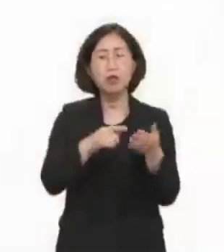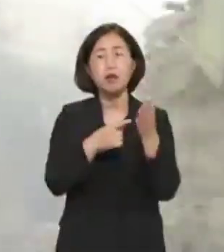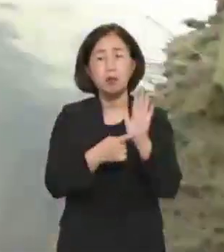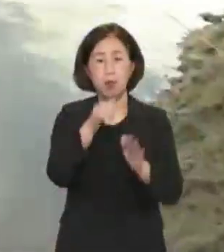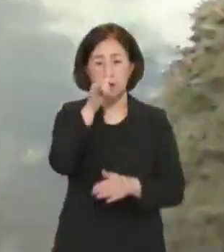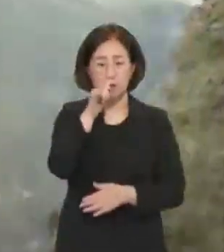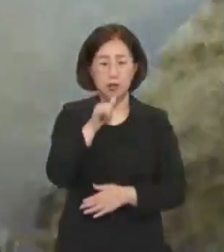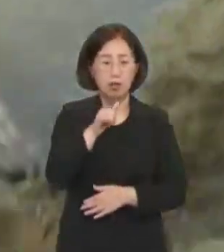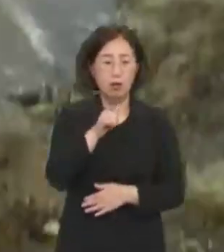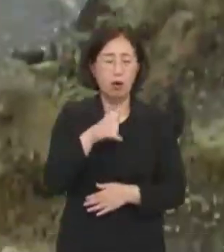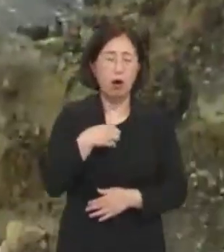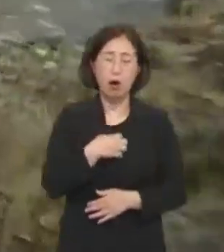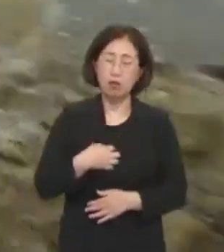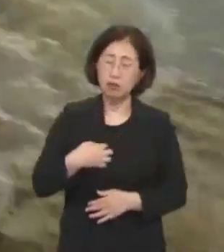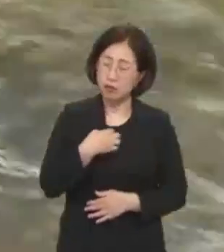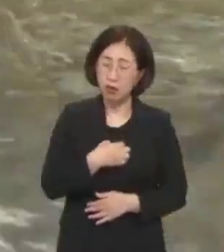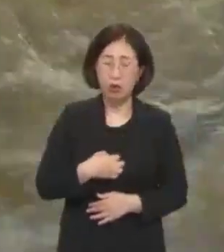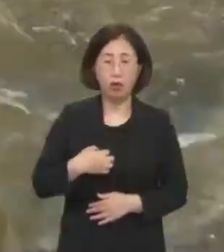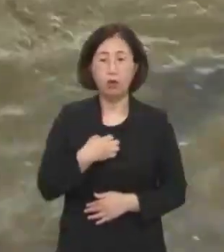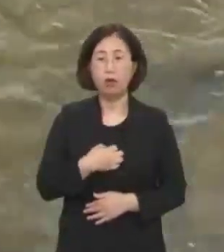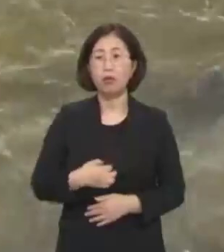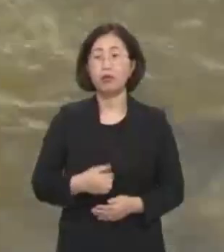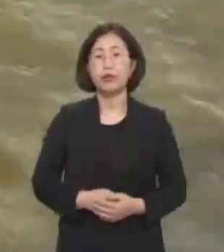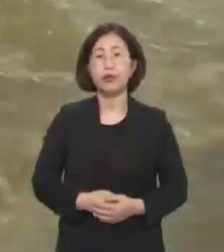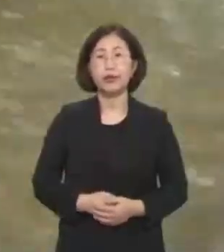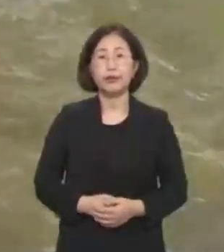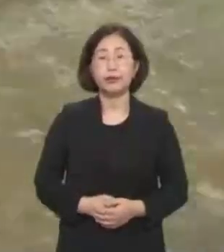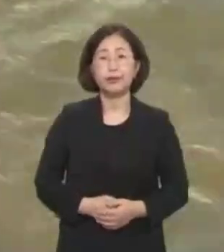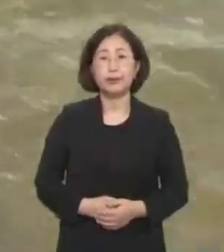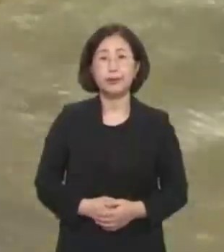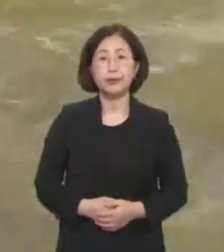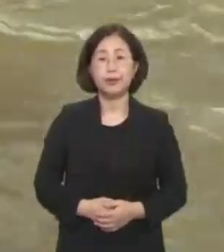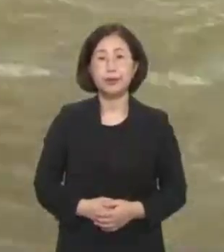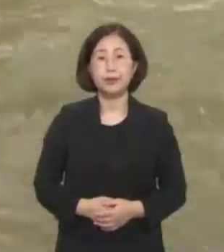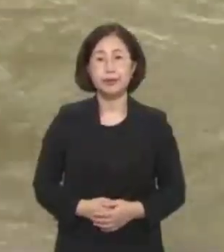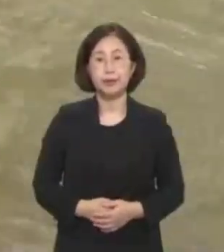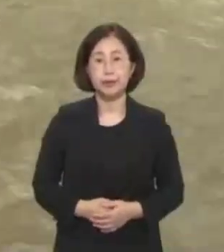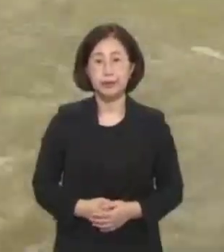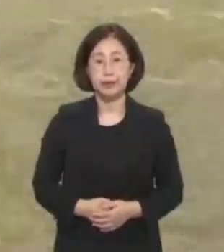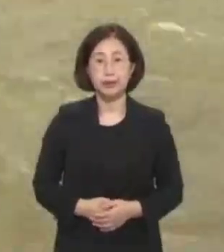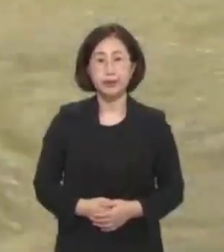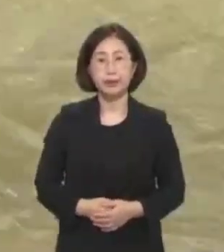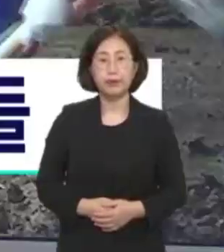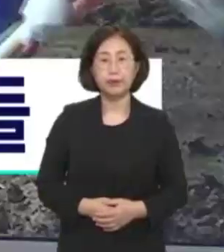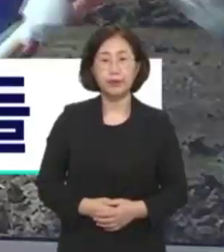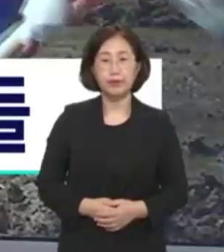수해 현장에선 걱정의 목소리가 더 커지고 있습니다. TJB 김철진입니다.